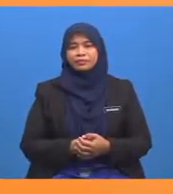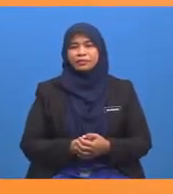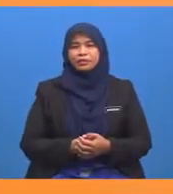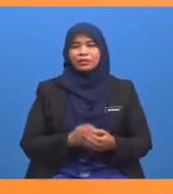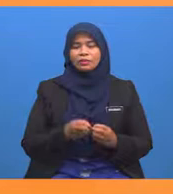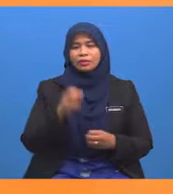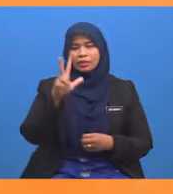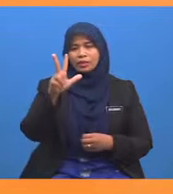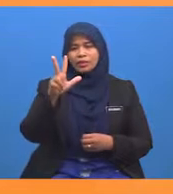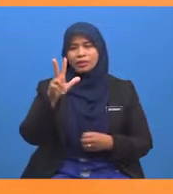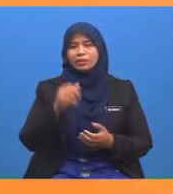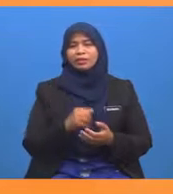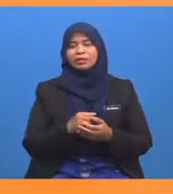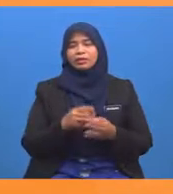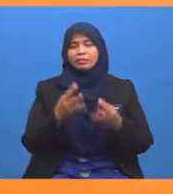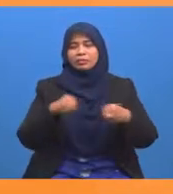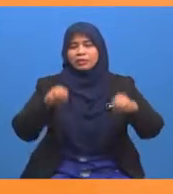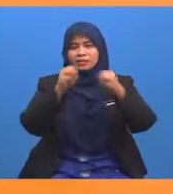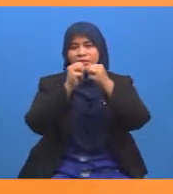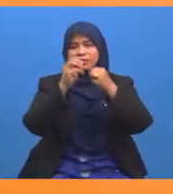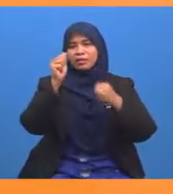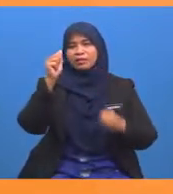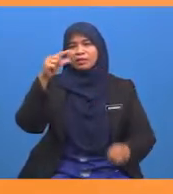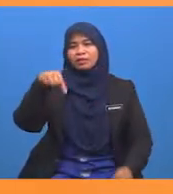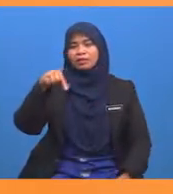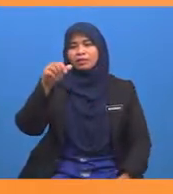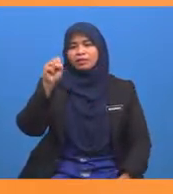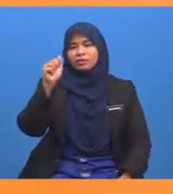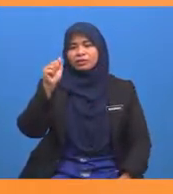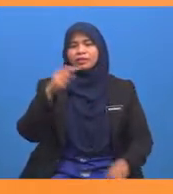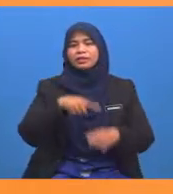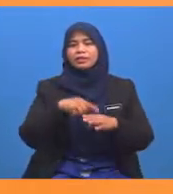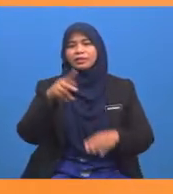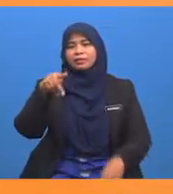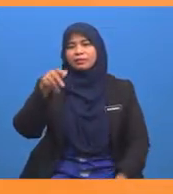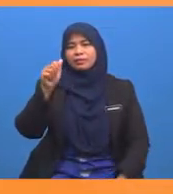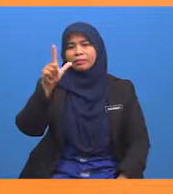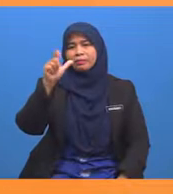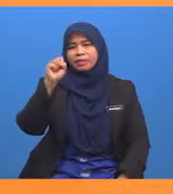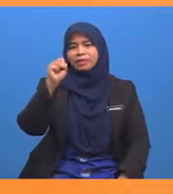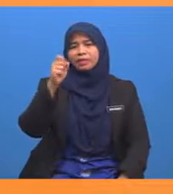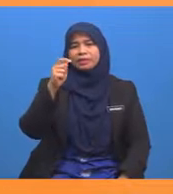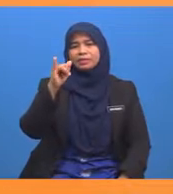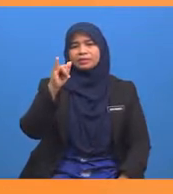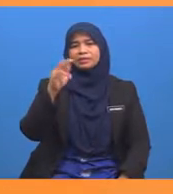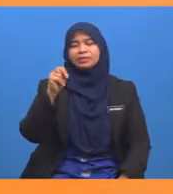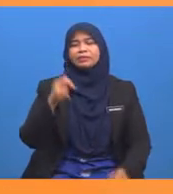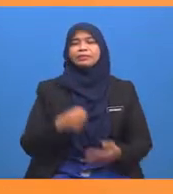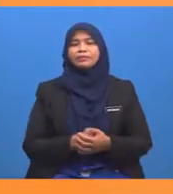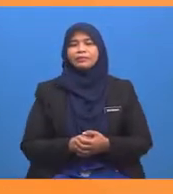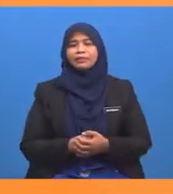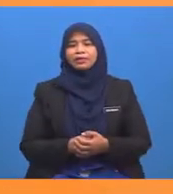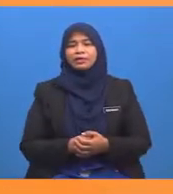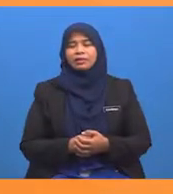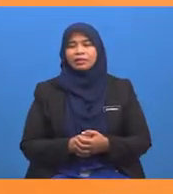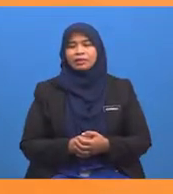Dan yang ketiga, Masjidil Aqsa di Palestin, di mana Baitul Maqdis merupakan kiblat